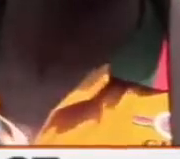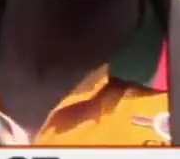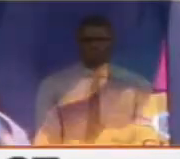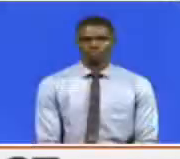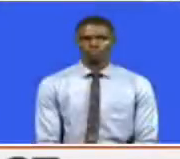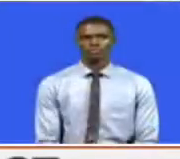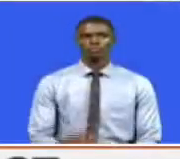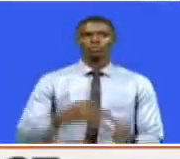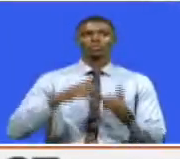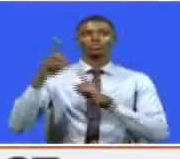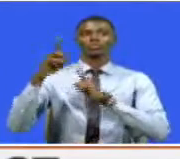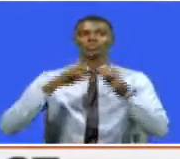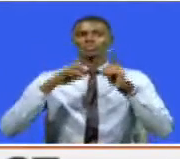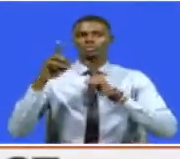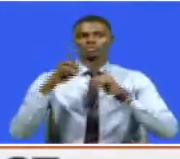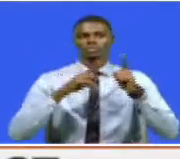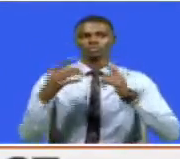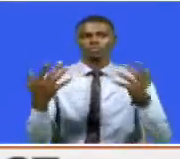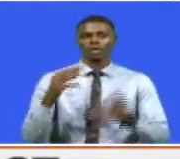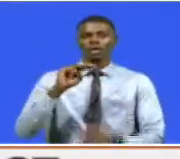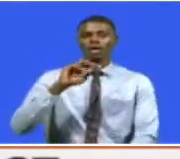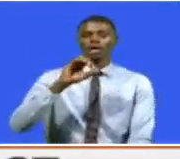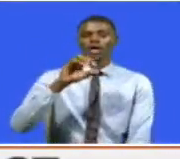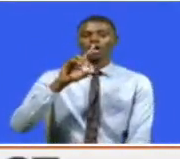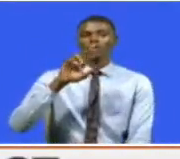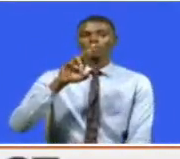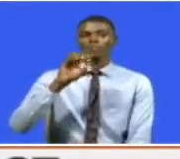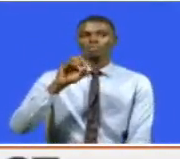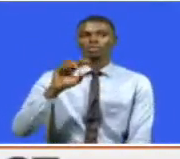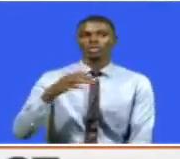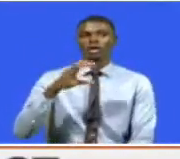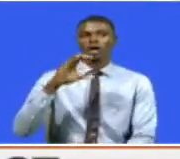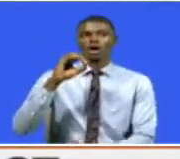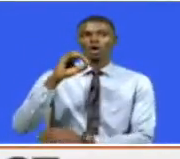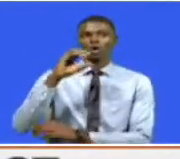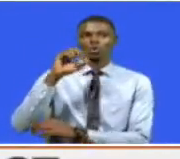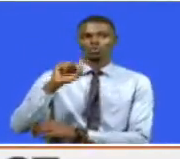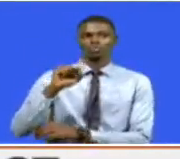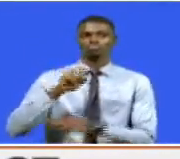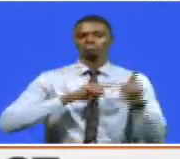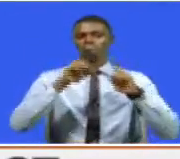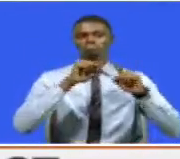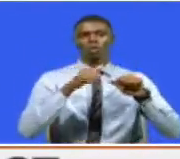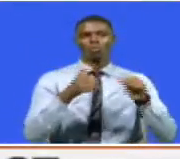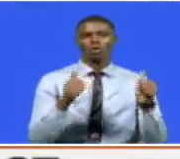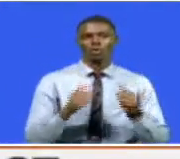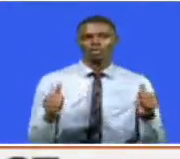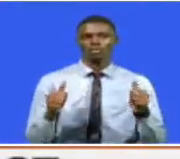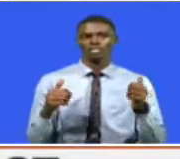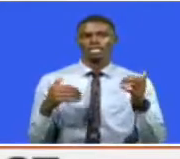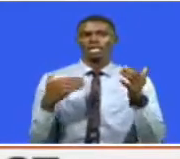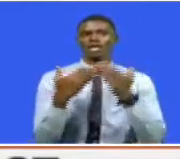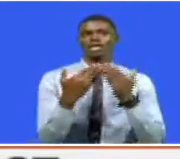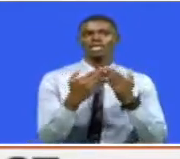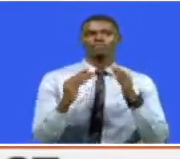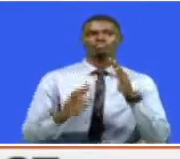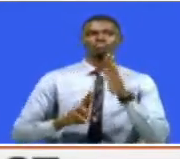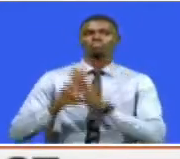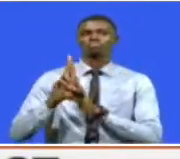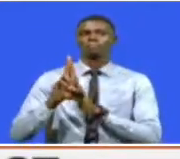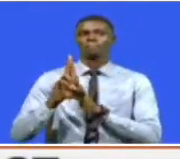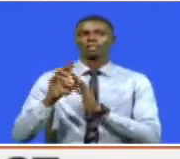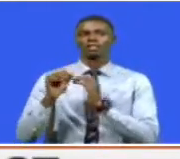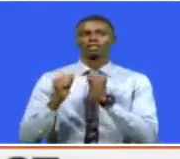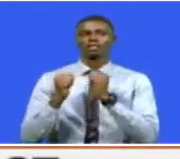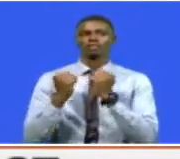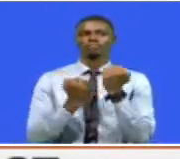Tulikuwa tunasafiri, tulikuwa tumepanda gari ya Modern Coast. Tumekuja safari vizuri. Hata kufika pale juu ndio gari ikawa